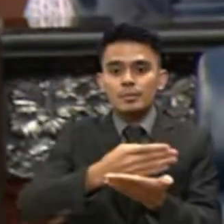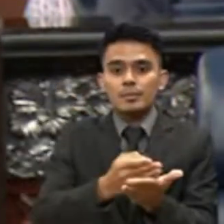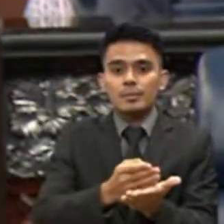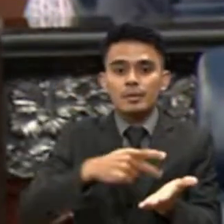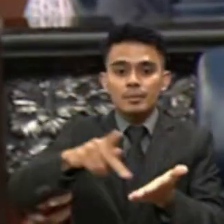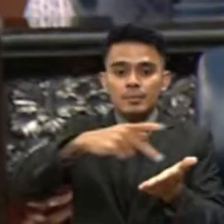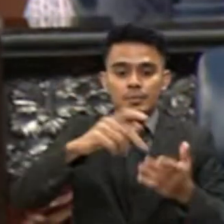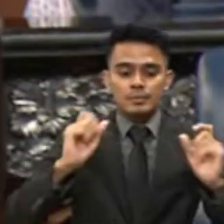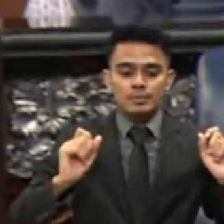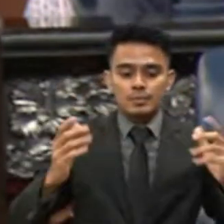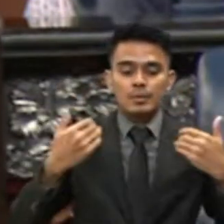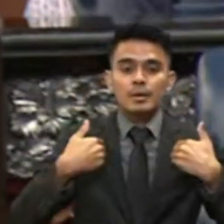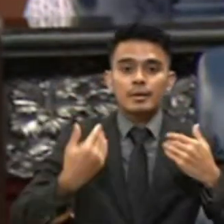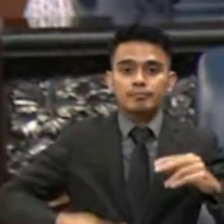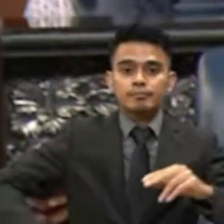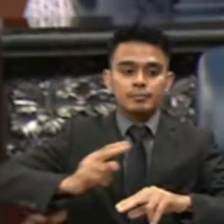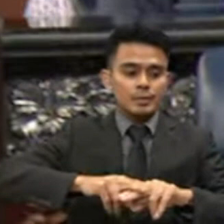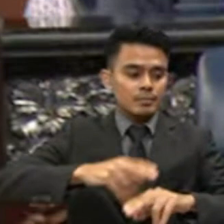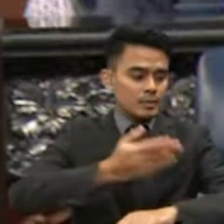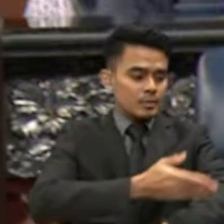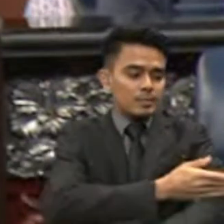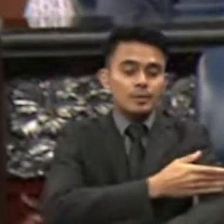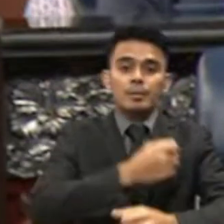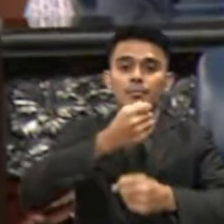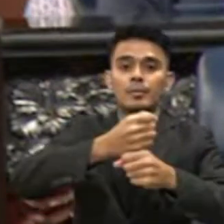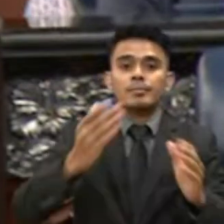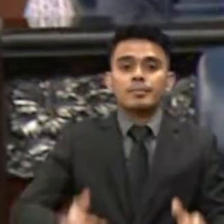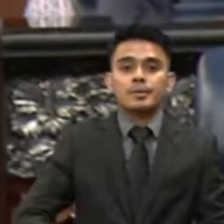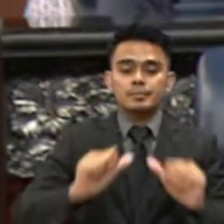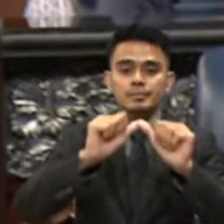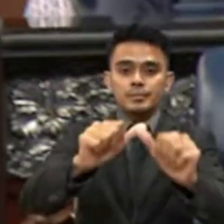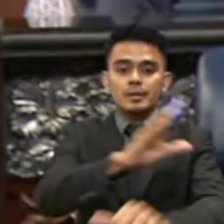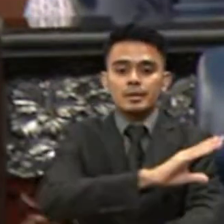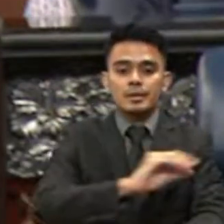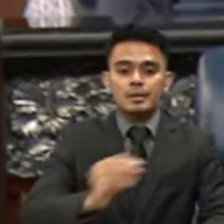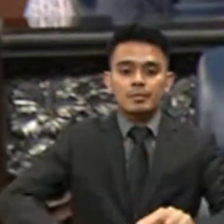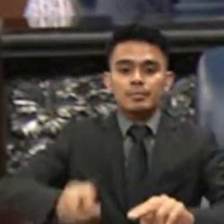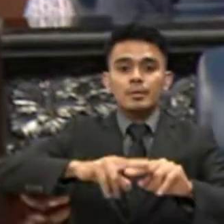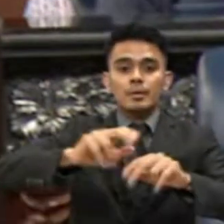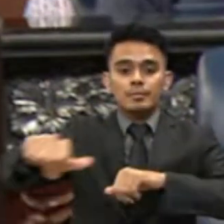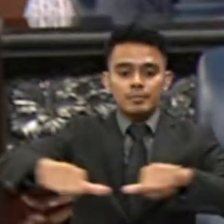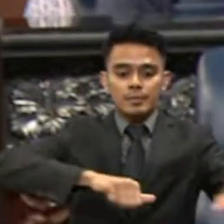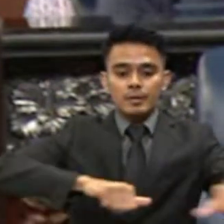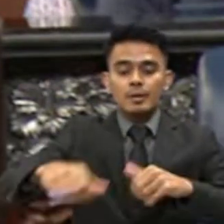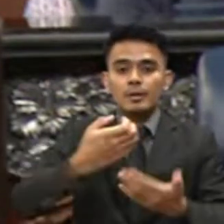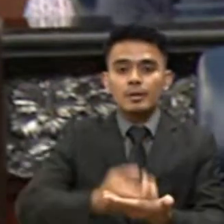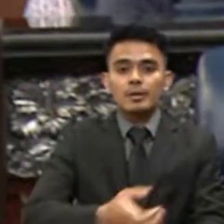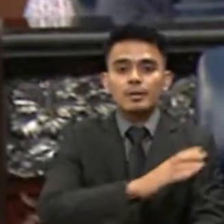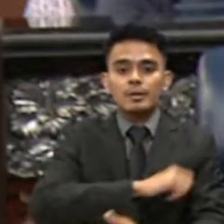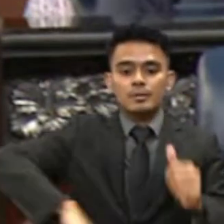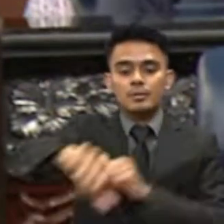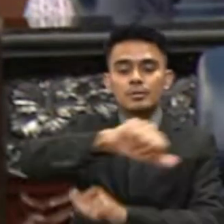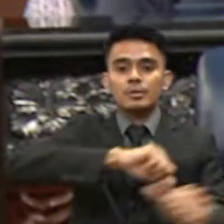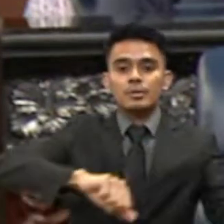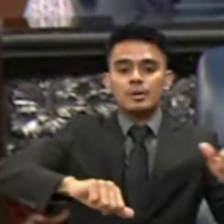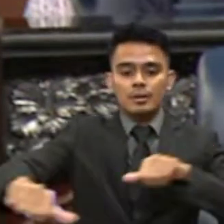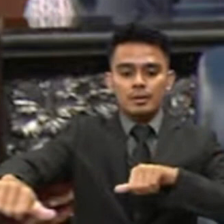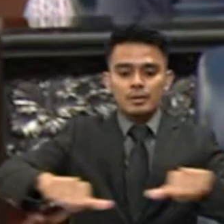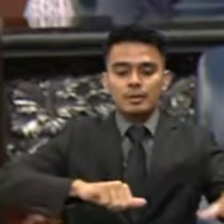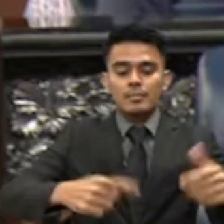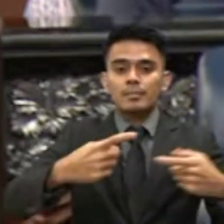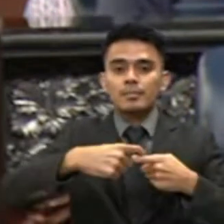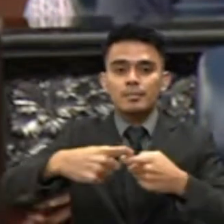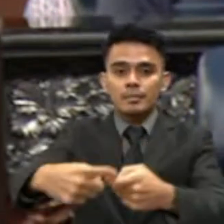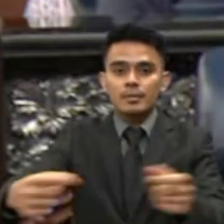swasta berikut yang kalian penambah baikan pasaran buruh yang berturusan serta peningkatan activity ekonomi dan sosial terutamanya activity